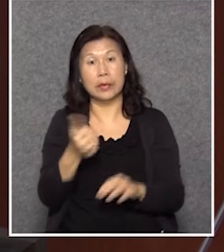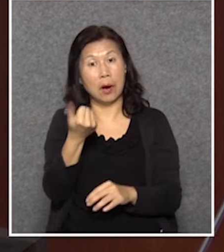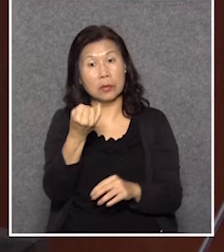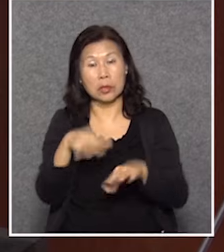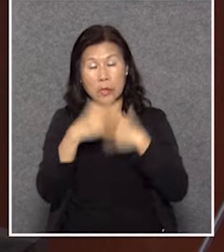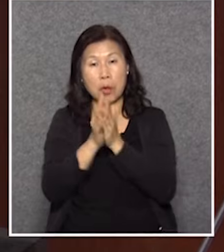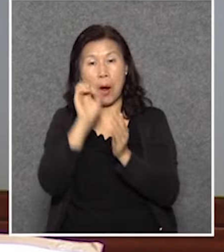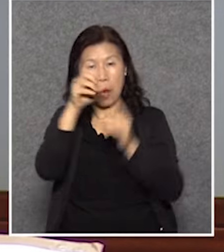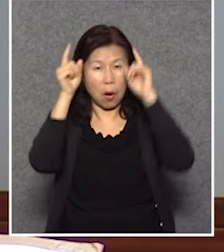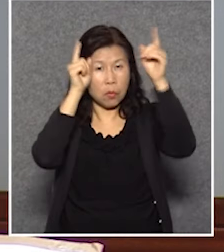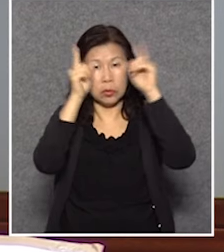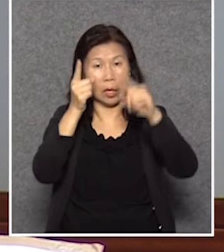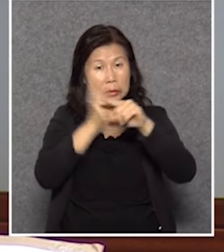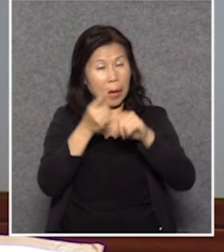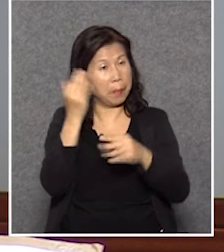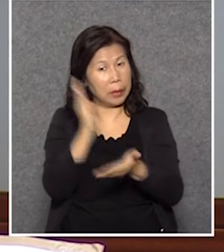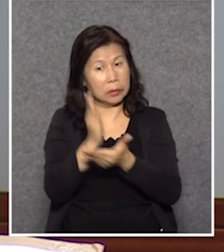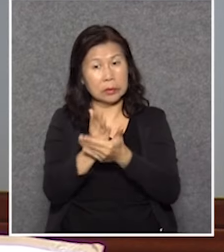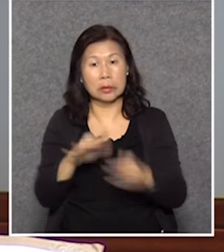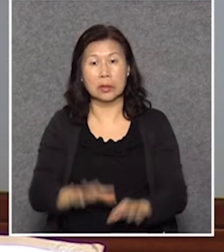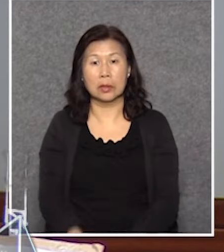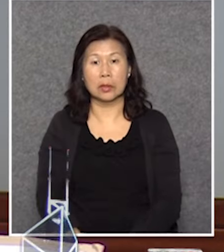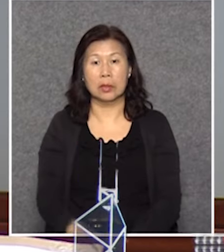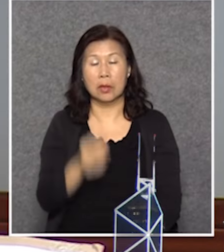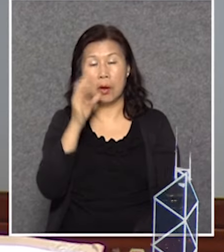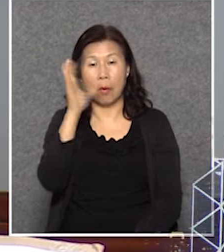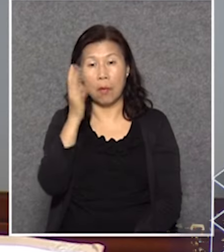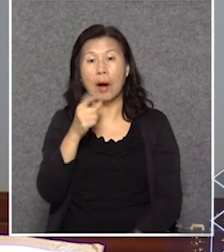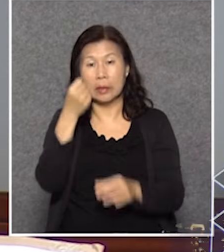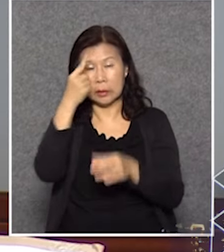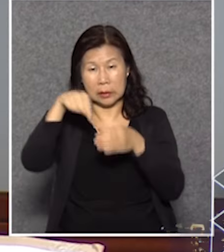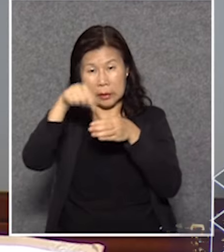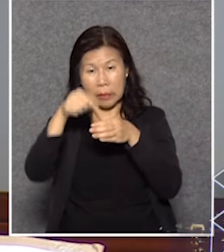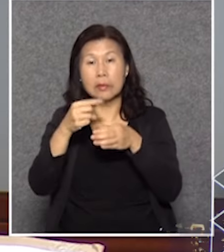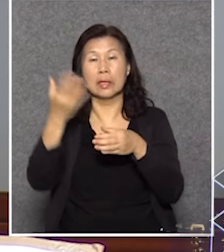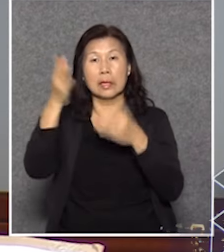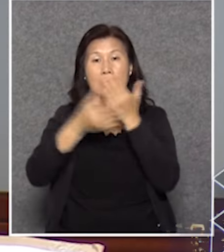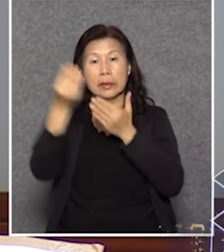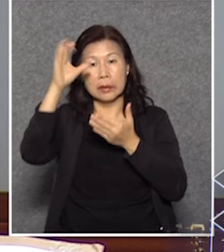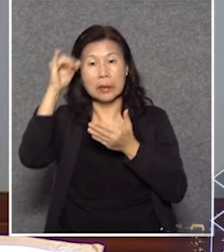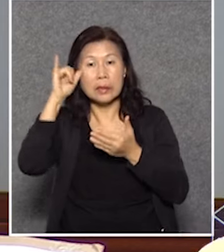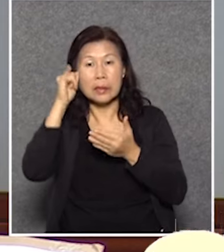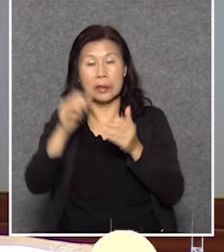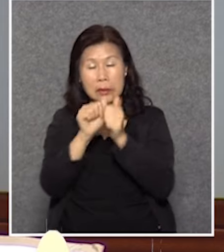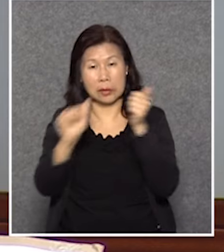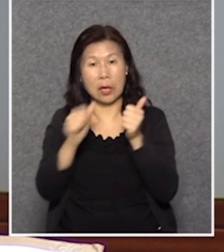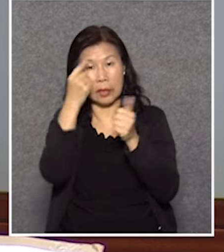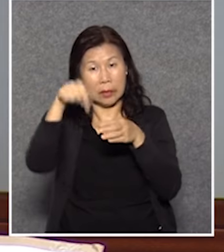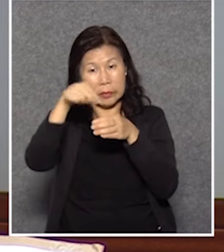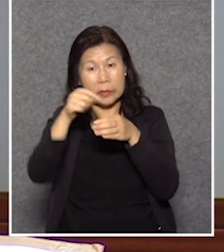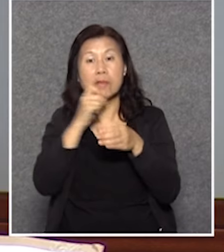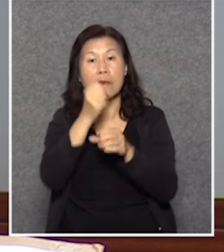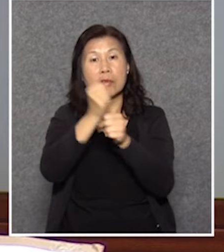明顯不是事實。我說王國興議員喝奶茶過去喝咖啡，你個助理 梁國雄議員 做嘢